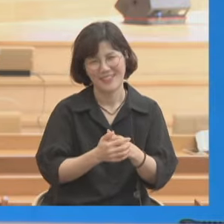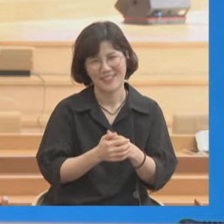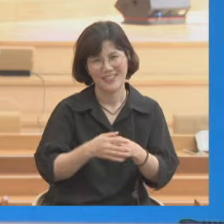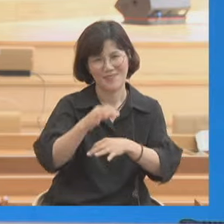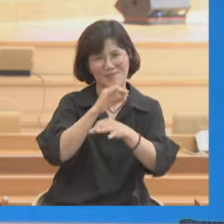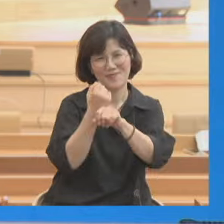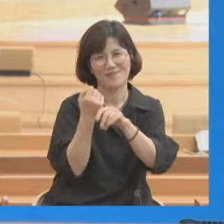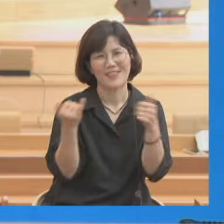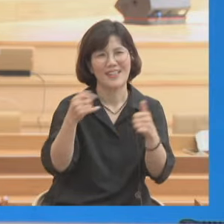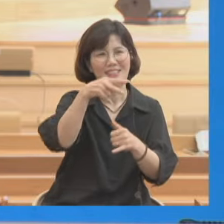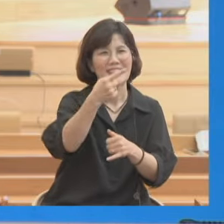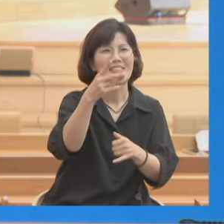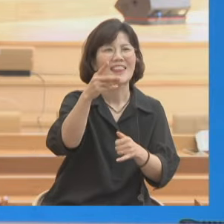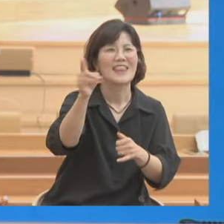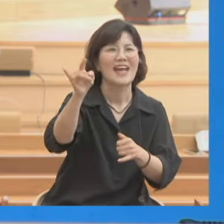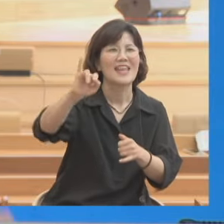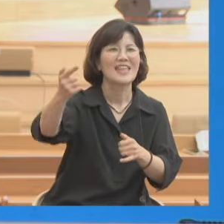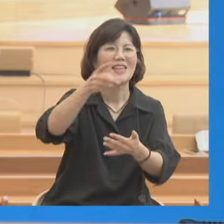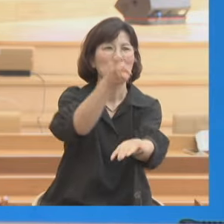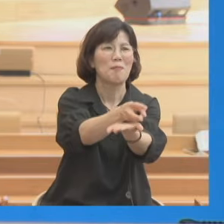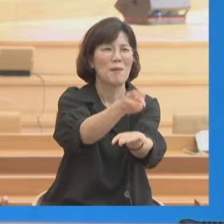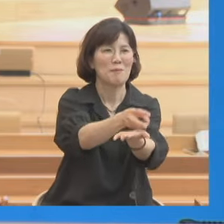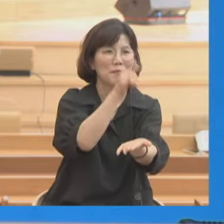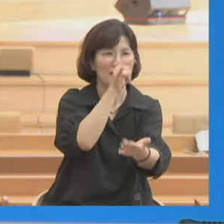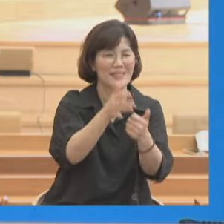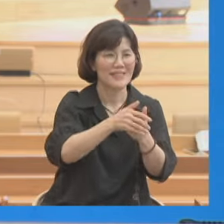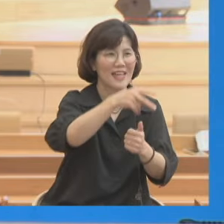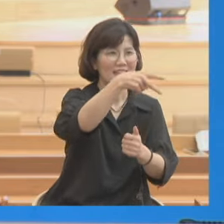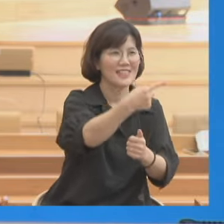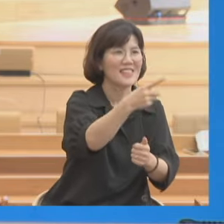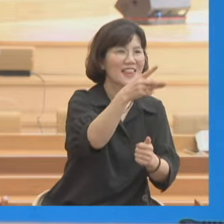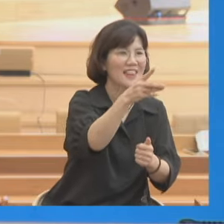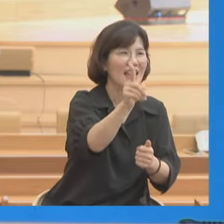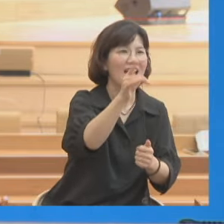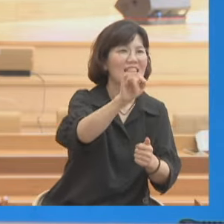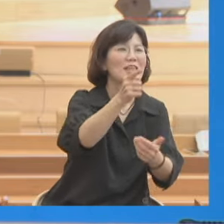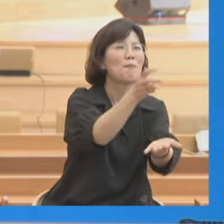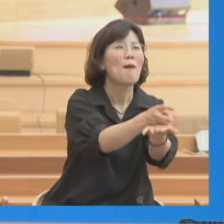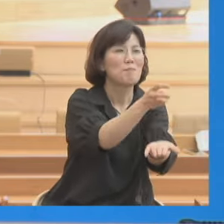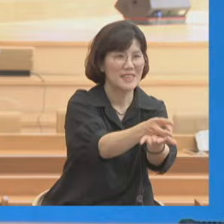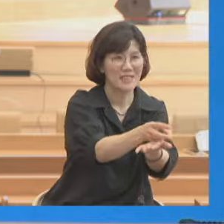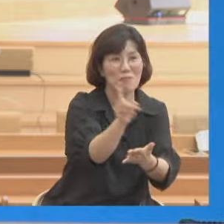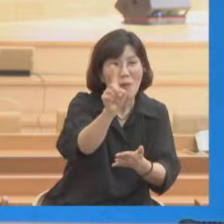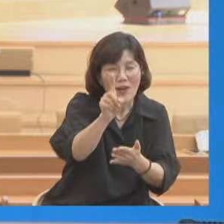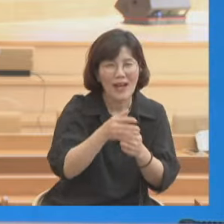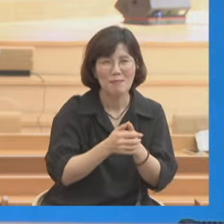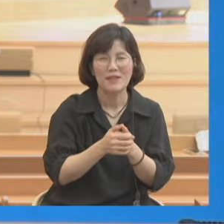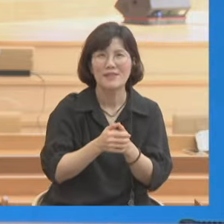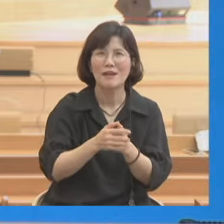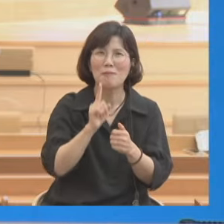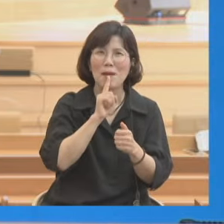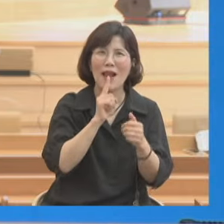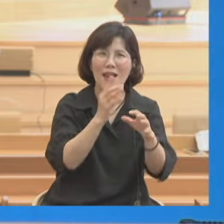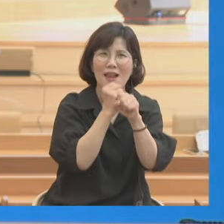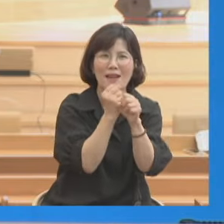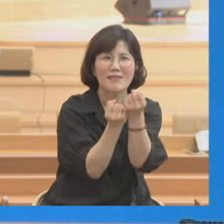경제학에 스타인 법칙이라는 법칙이 있습니다. 뭐 거창한 스타인 법칙 이렇게 말을 합니다만은 아주 내용은 심플합니다.